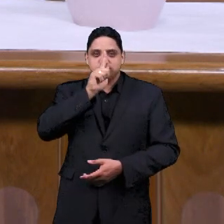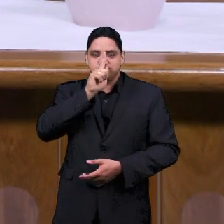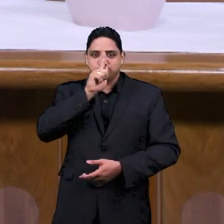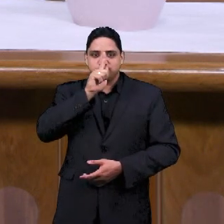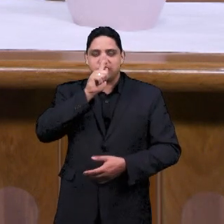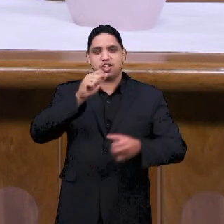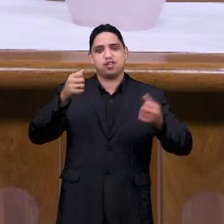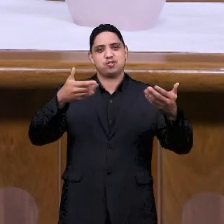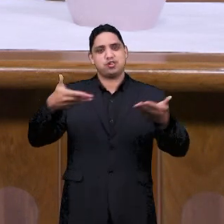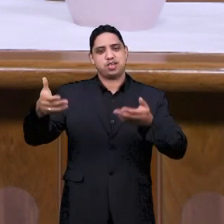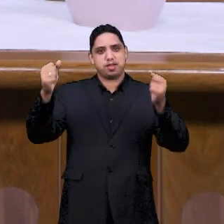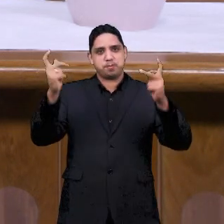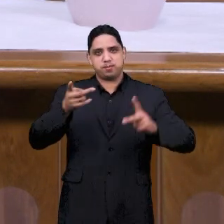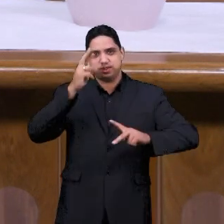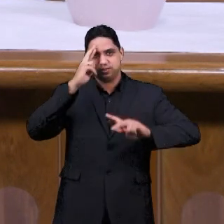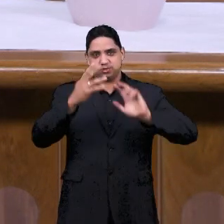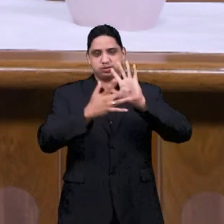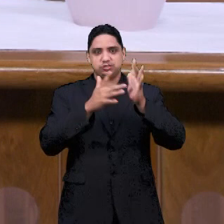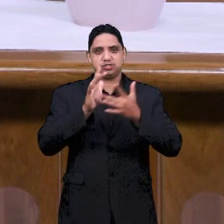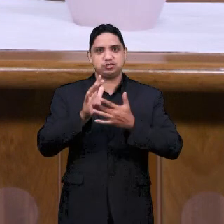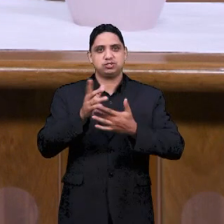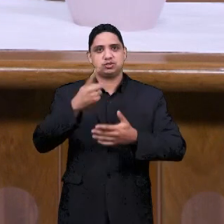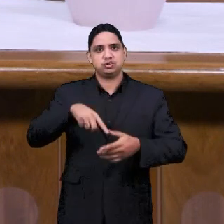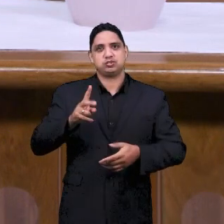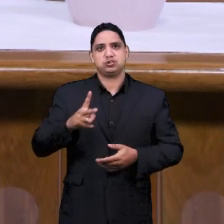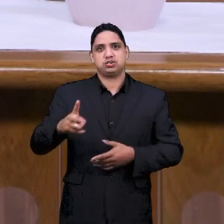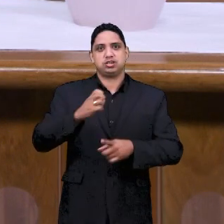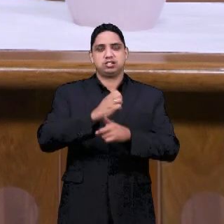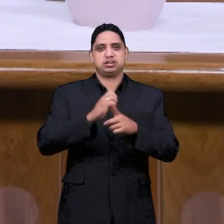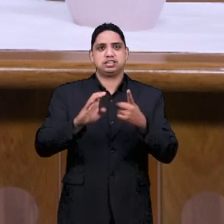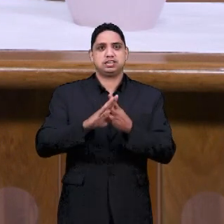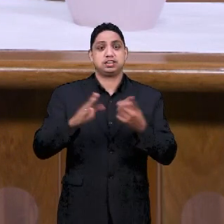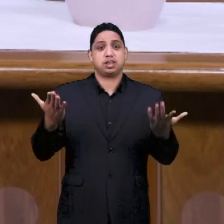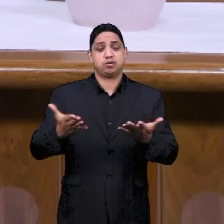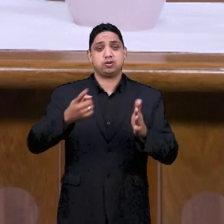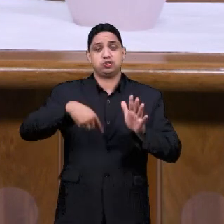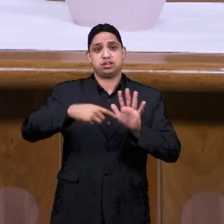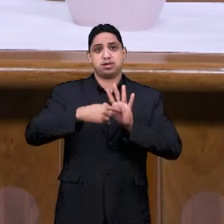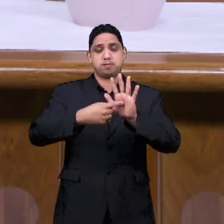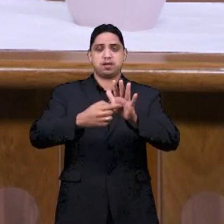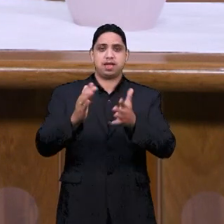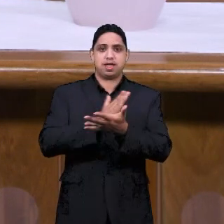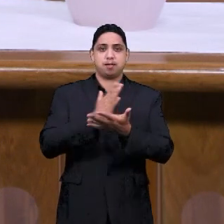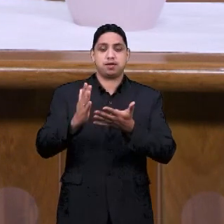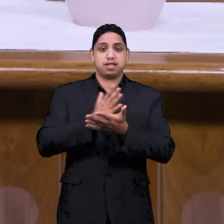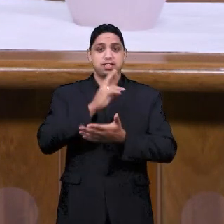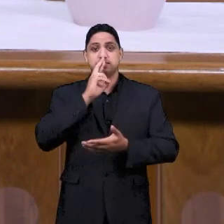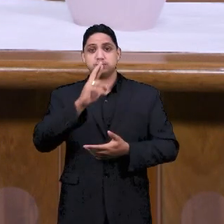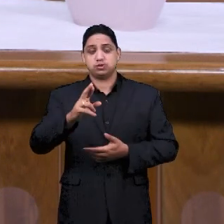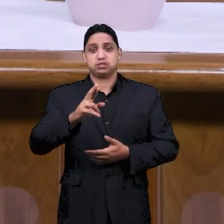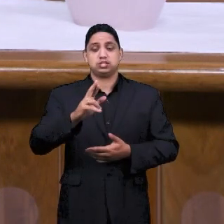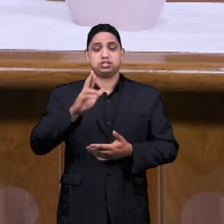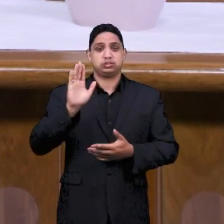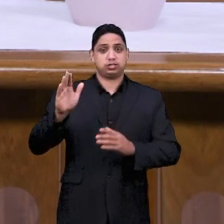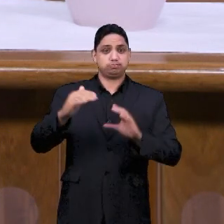biblique dominicale d'aujourd'hui. Et en elle, nous allons présenter quelques réponses qui nous ont été envoyées à travers des vidéos par nos